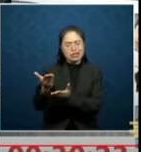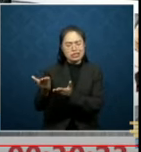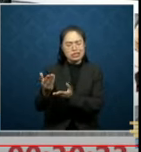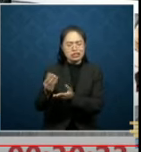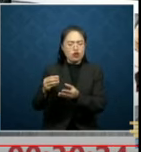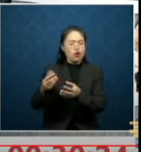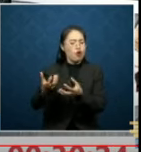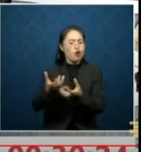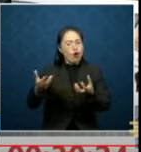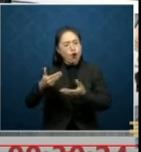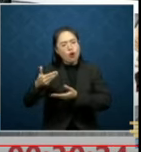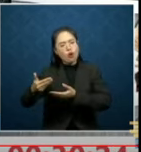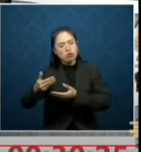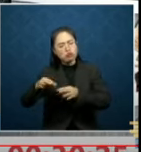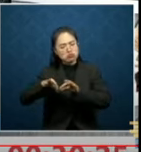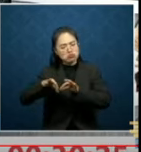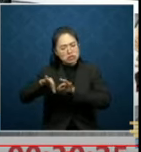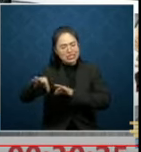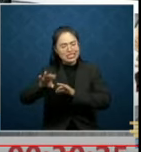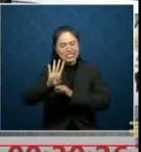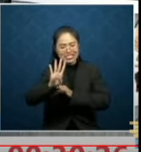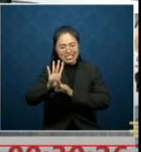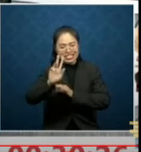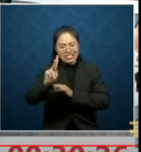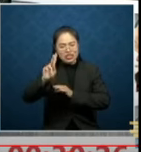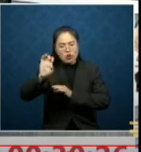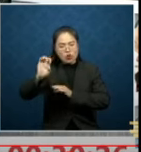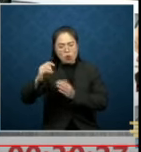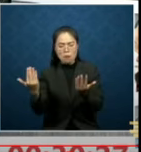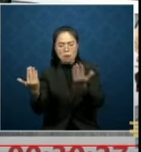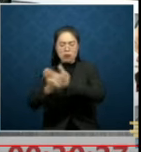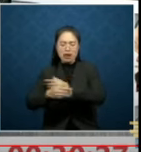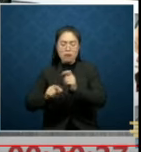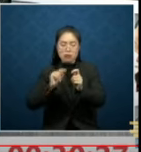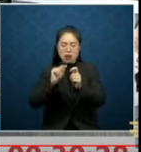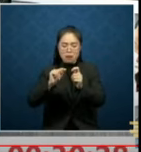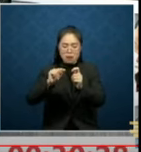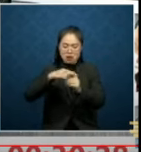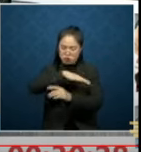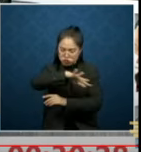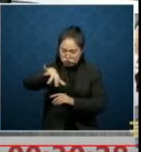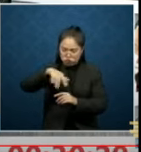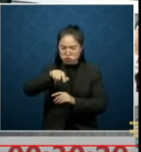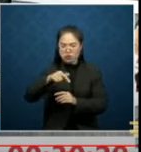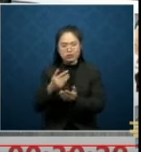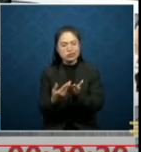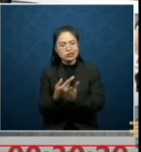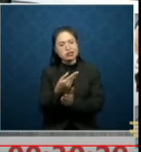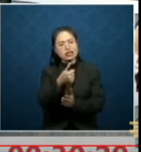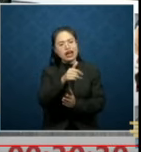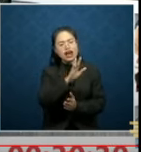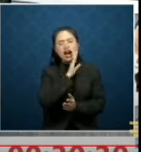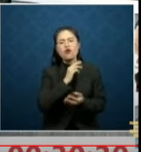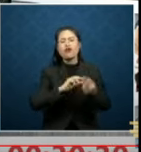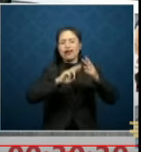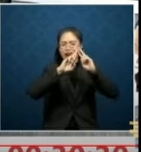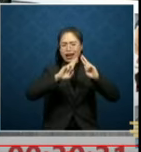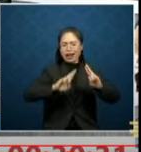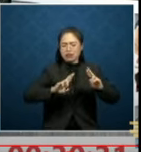ริโภคจาก4กิโลเป็นครอบคลุมทั้งอำเภอเนี่ยตกลงในร้านโชว์ของโชว์หวยในพื้นที่ก็คงขายอะไรไม่